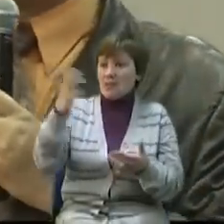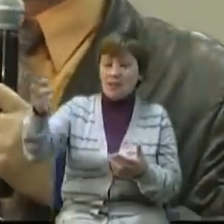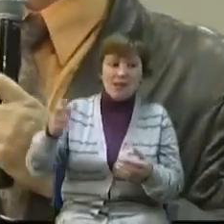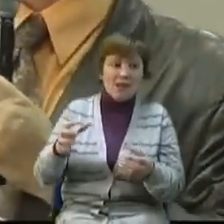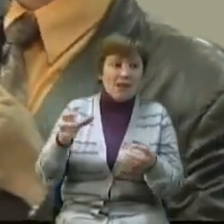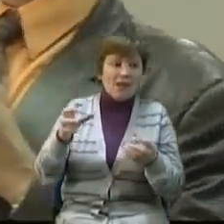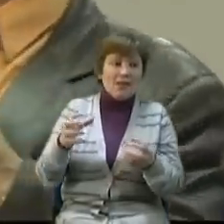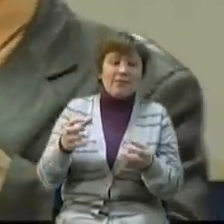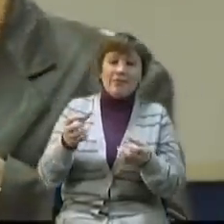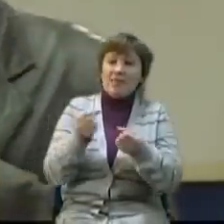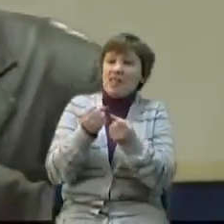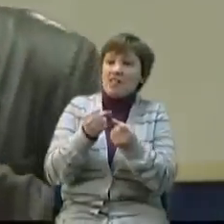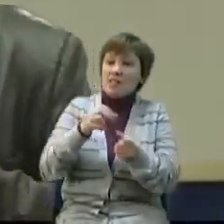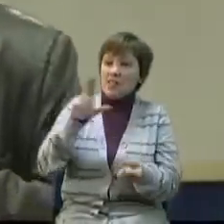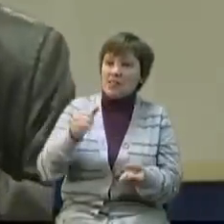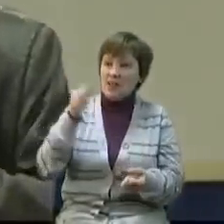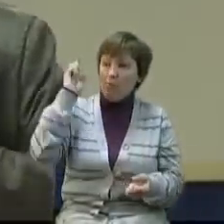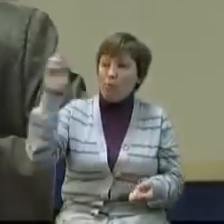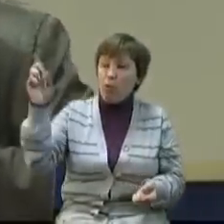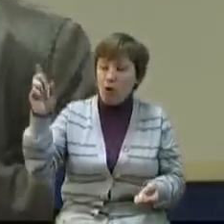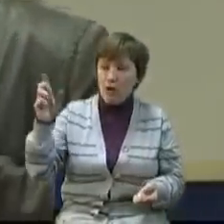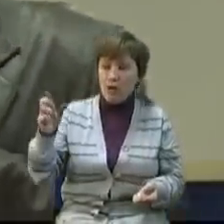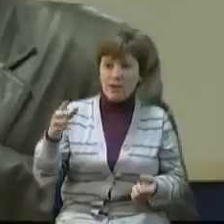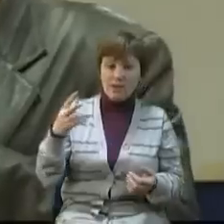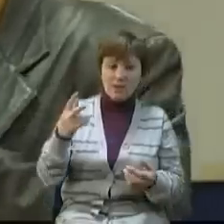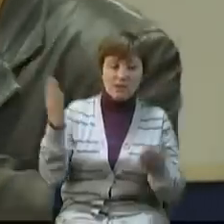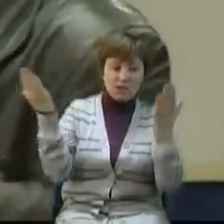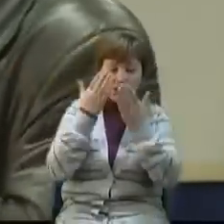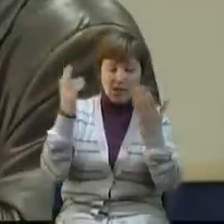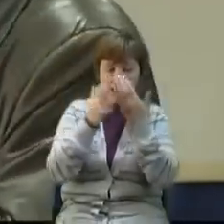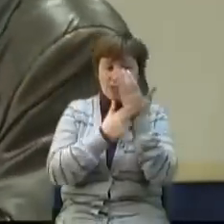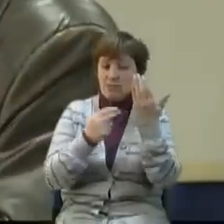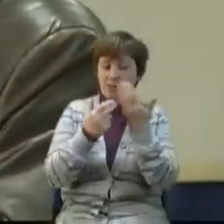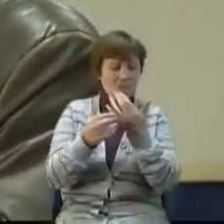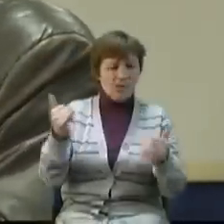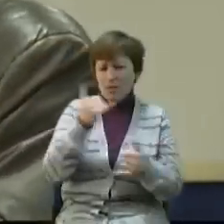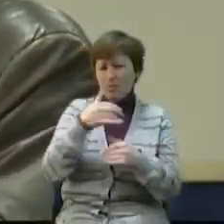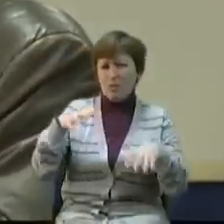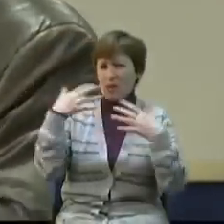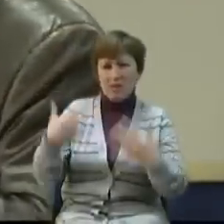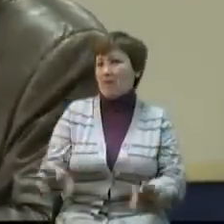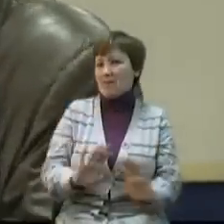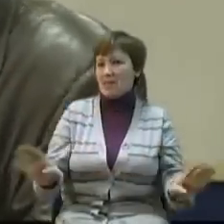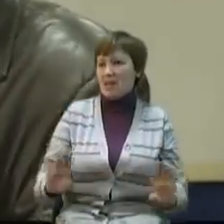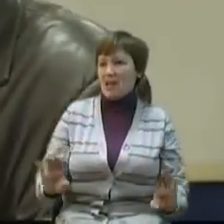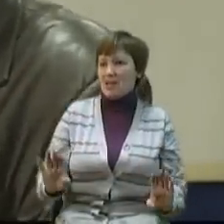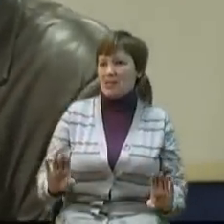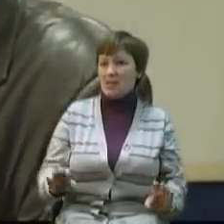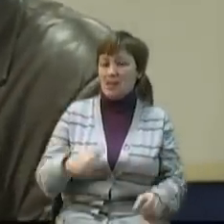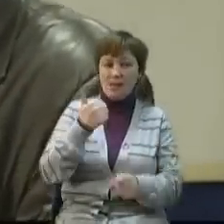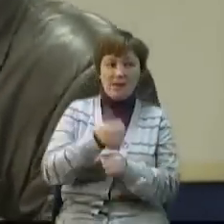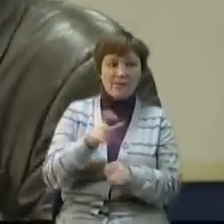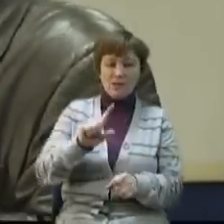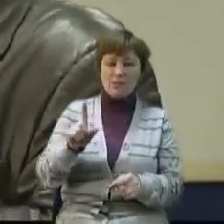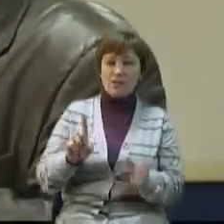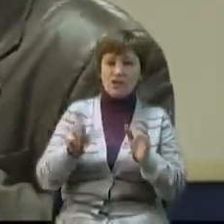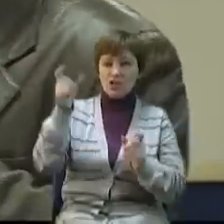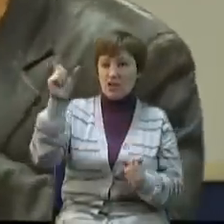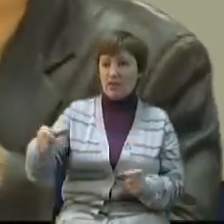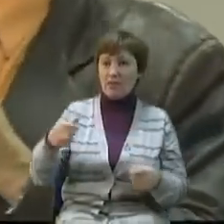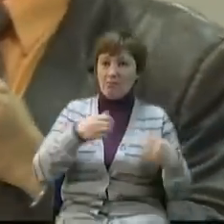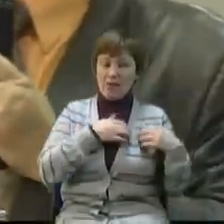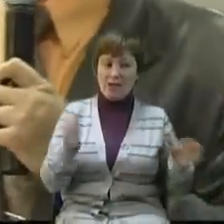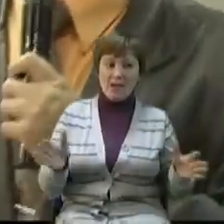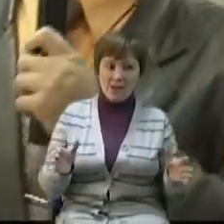если ты захочешь, если в руки твои попало Священное Писание, никуда не денешься. Главное, чтобы человек покаялся. Главное, чтобы